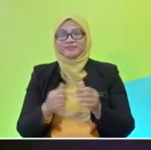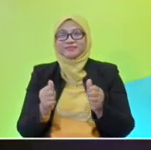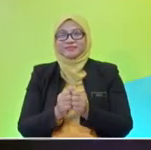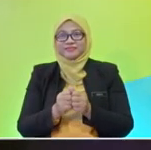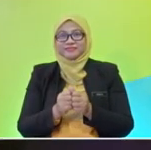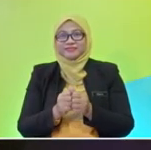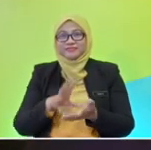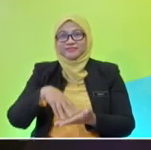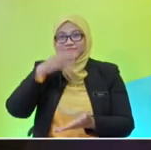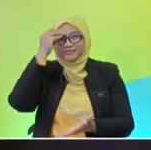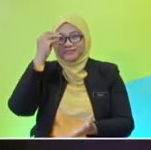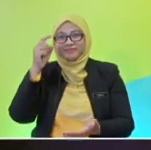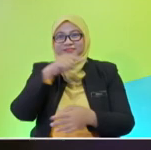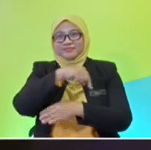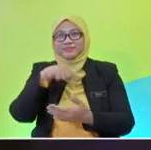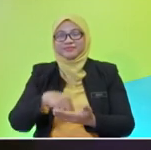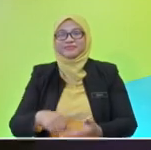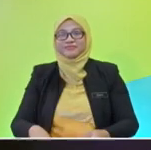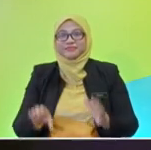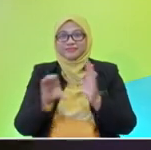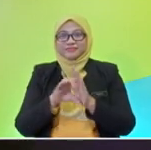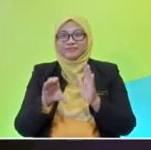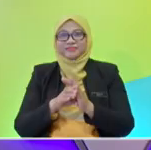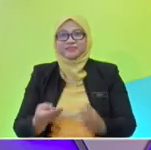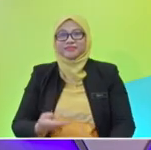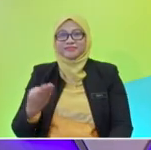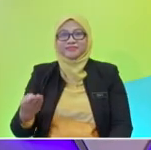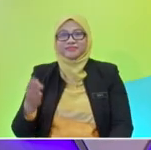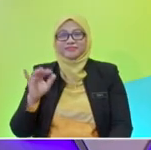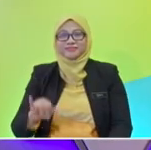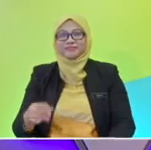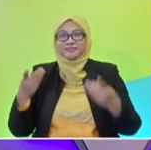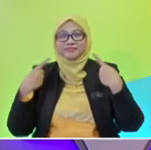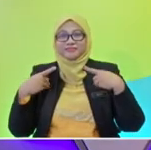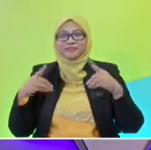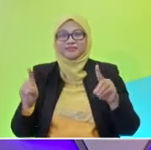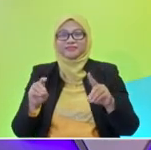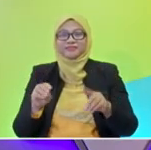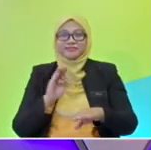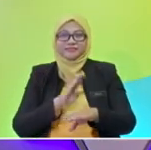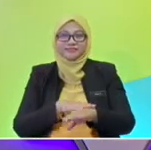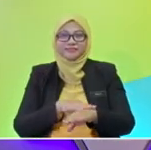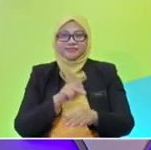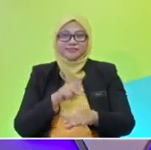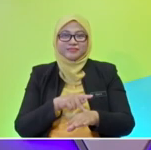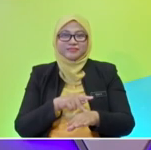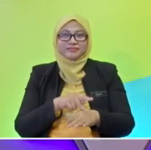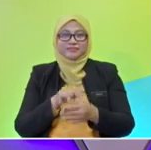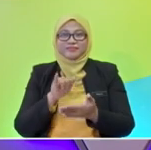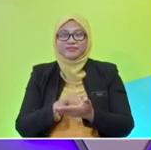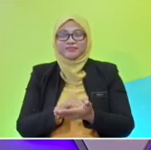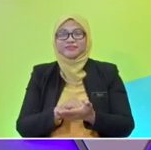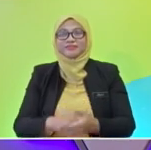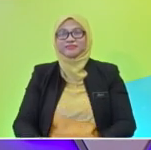ini adalah contoh-contoh karangan ya contoh-contoh karangan yang diperdagangkan pada ketika Kerajaan Melayu awal itu berkembang